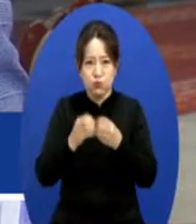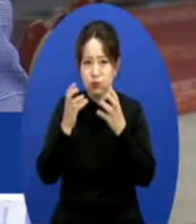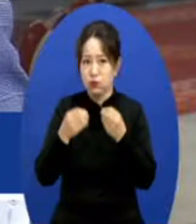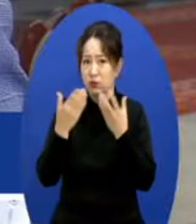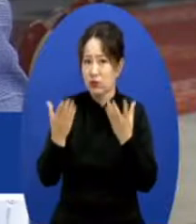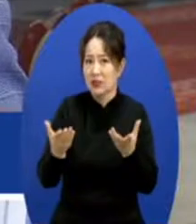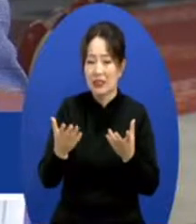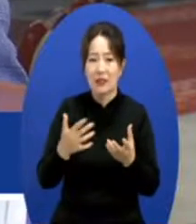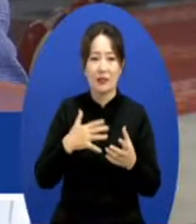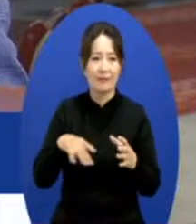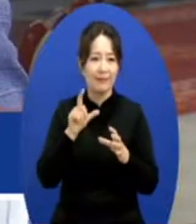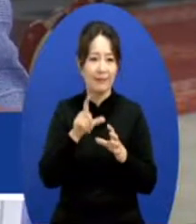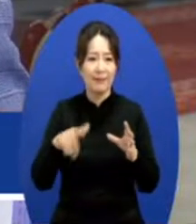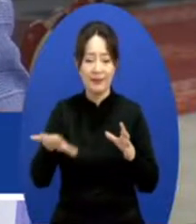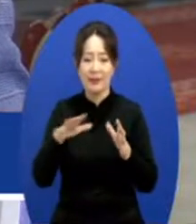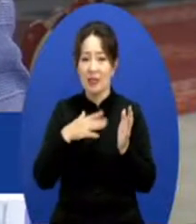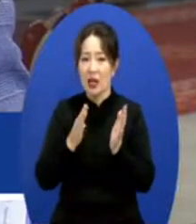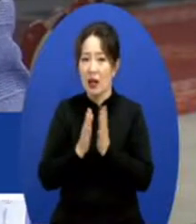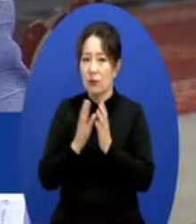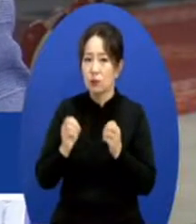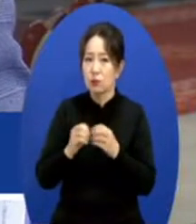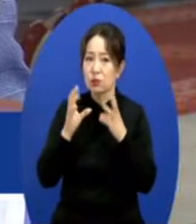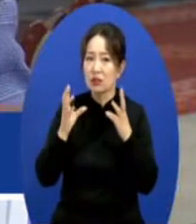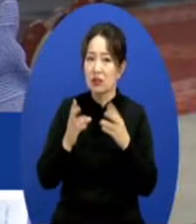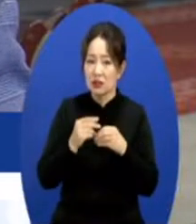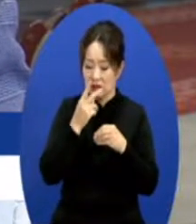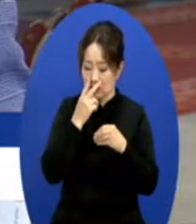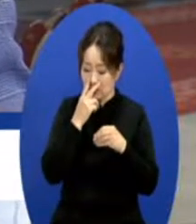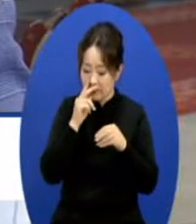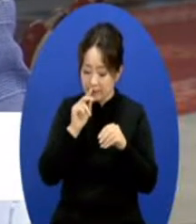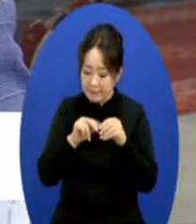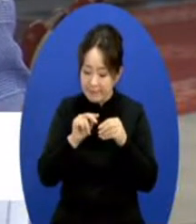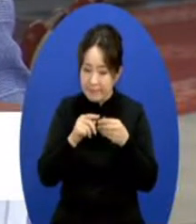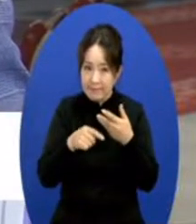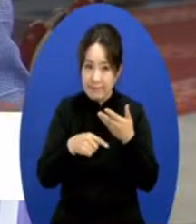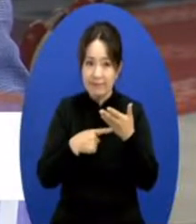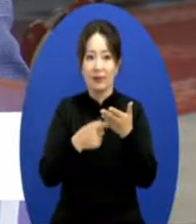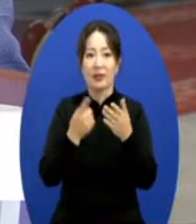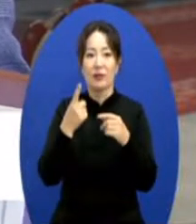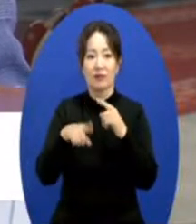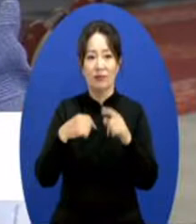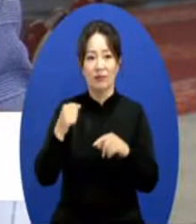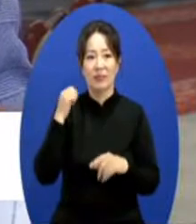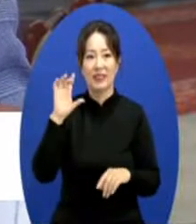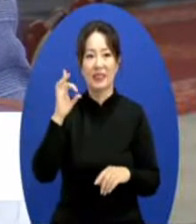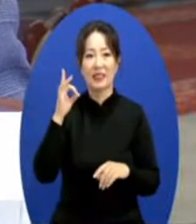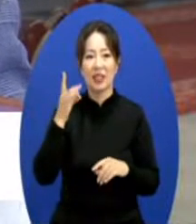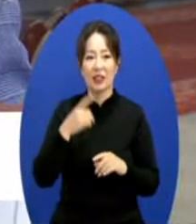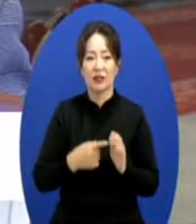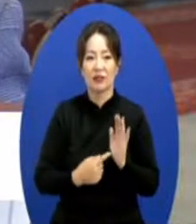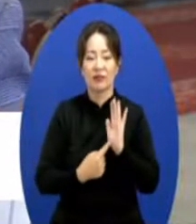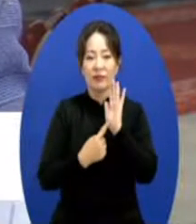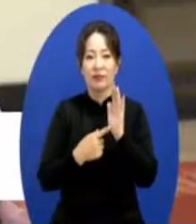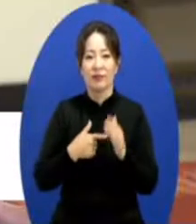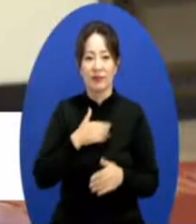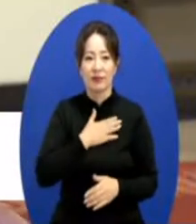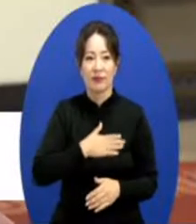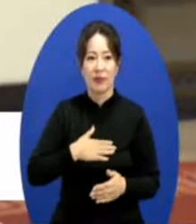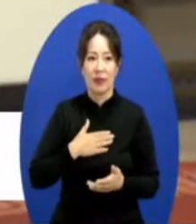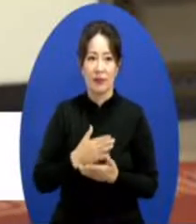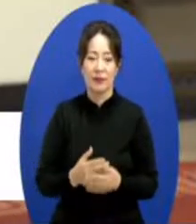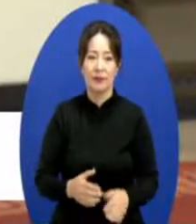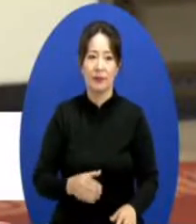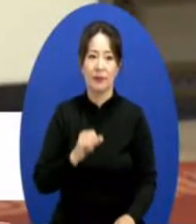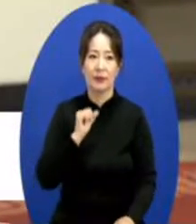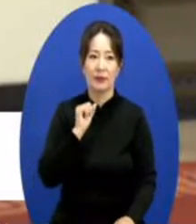өөрсдөө хамт олонтойгоо нийлээд уран бүтээлээ сойж үзлээ. Тэгээ өнөөдөр одоо үндэсний шилдэг радиогоор ингэж тодорж байгаа юм маш их баяртай